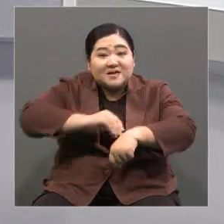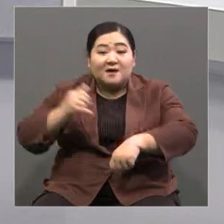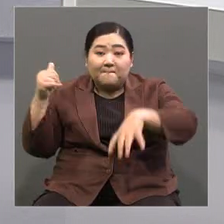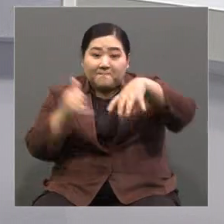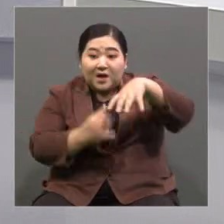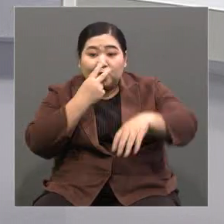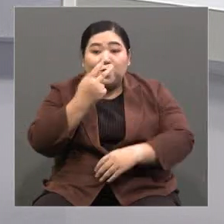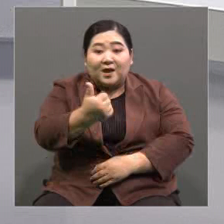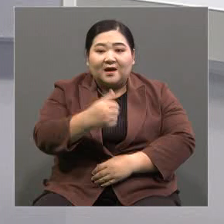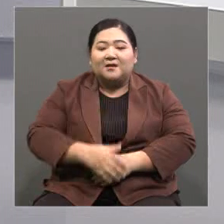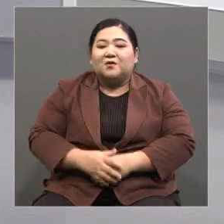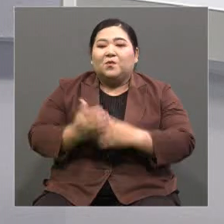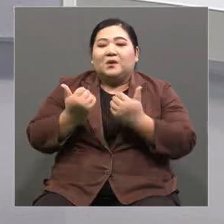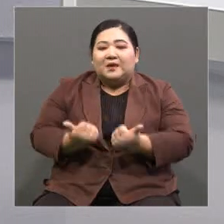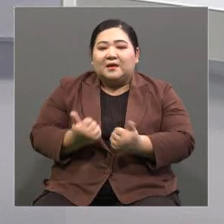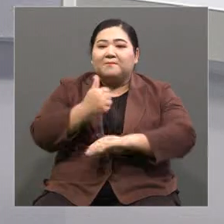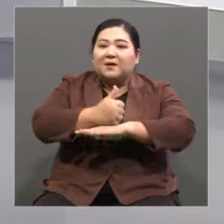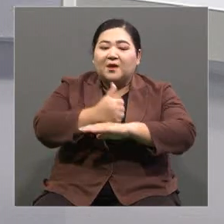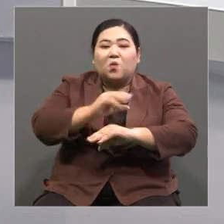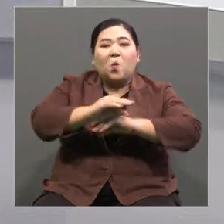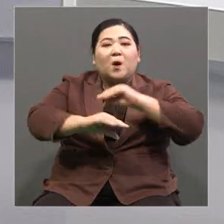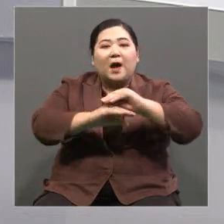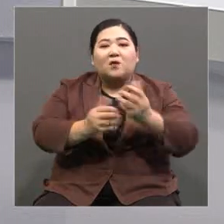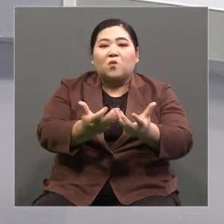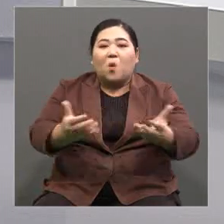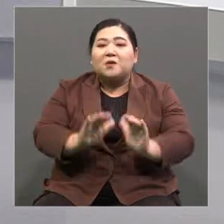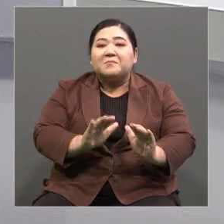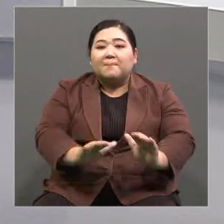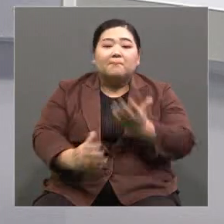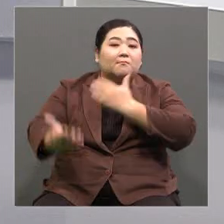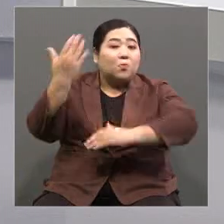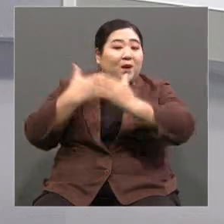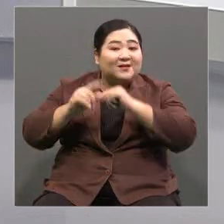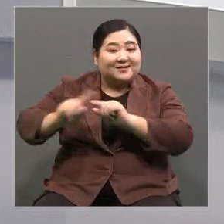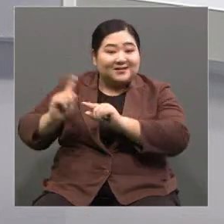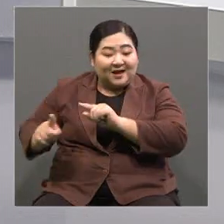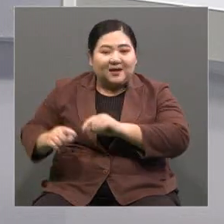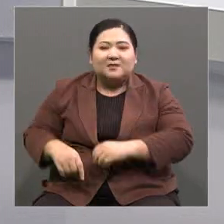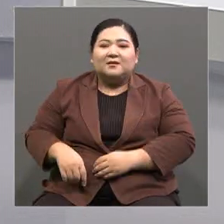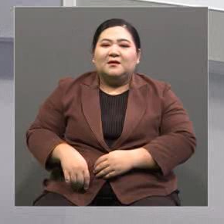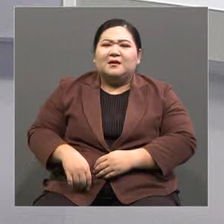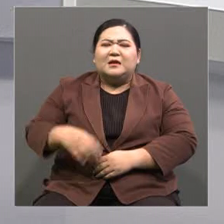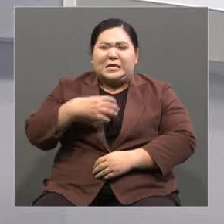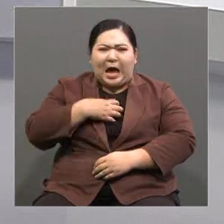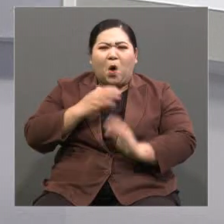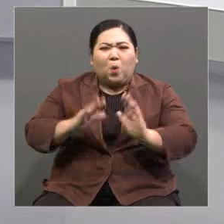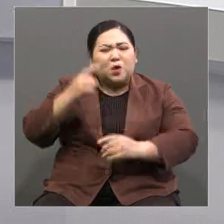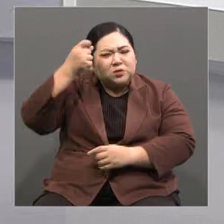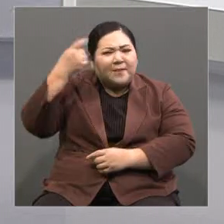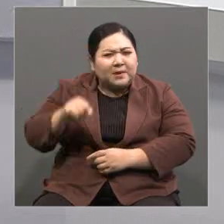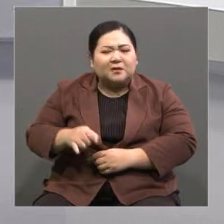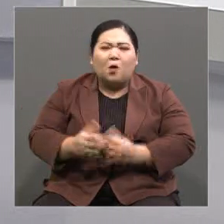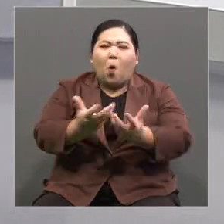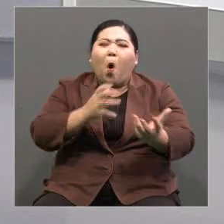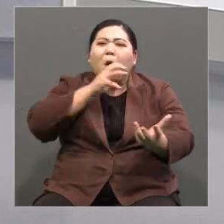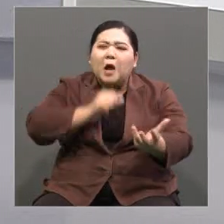กับผู้บริหารสูงสุดของผู้อำนวยการองค์การพิพิธภัณฑ์เนี่ยเบอกว่าค่ะพยายามที่จะลบบภาพเดิมๆที่เอา